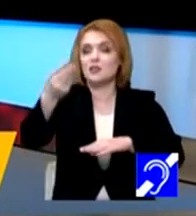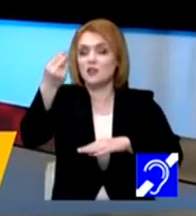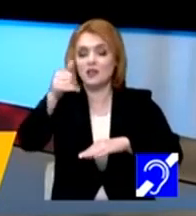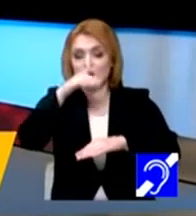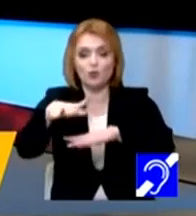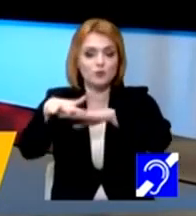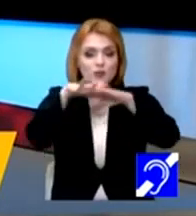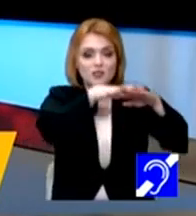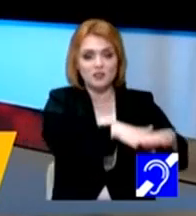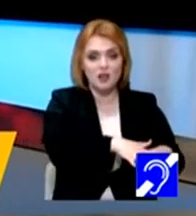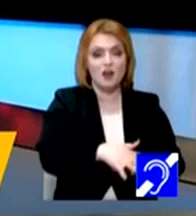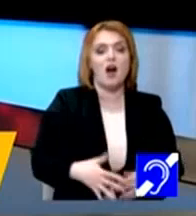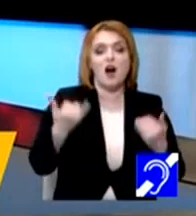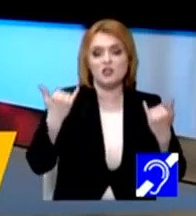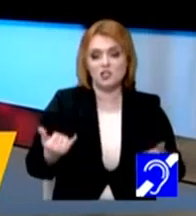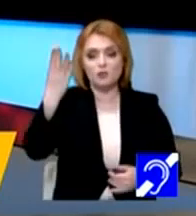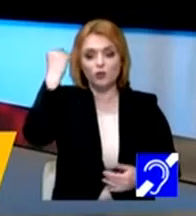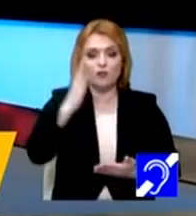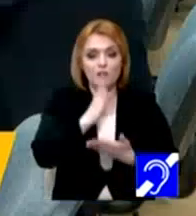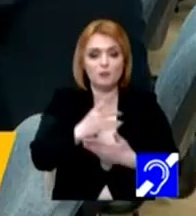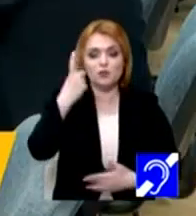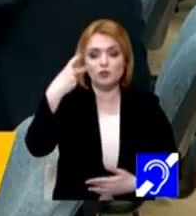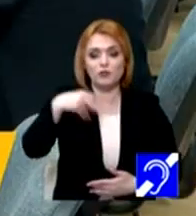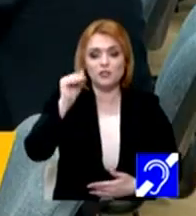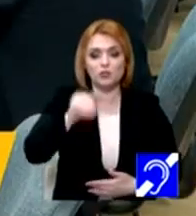peste 120.000 de tone de mere.